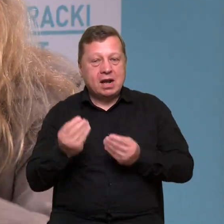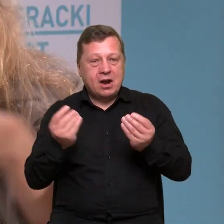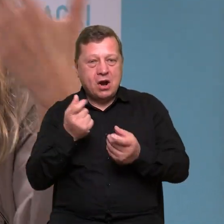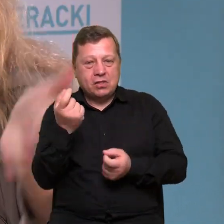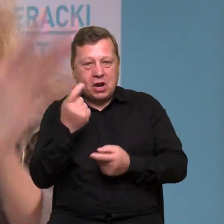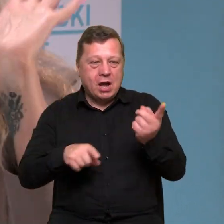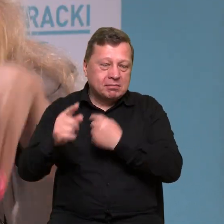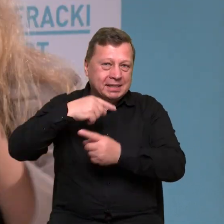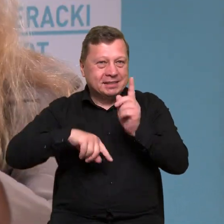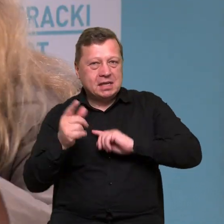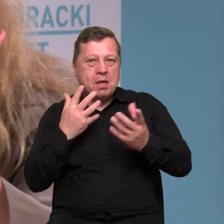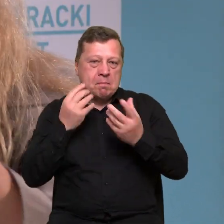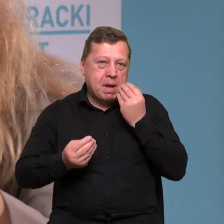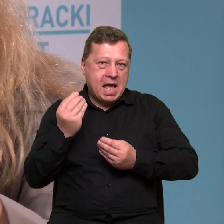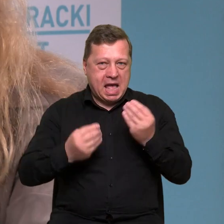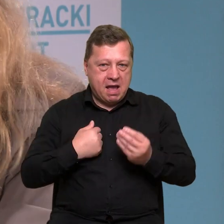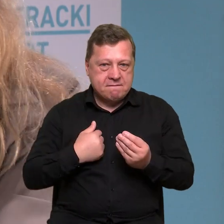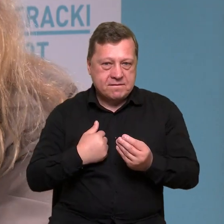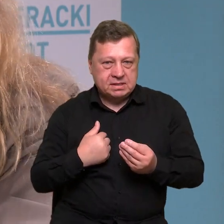i się tym bawić.